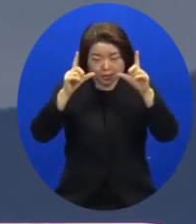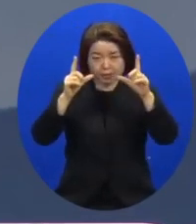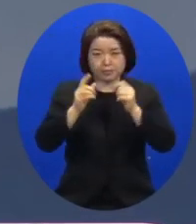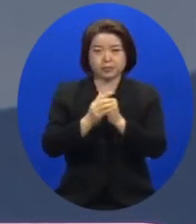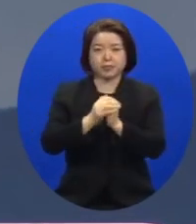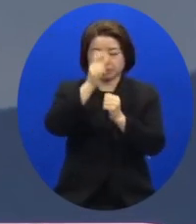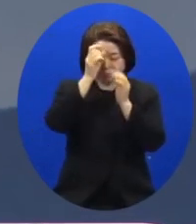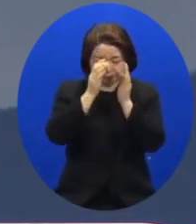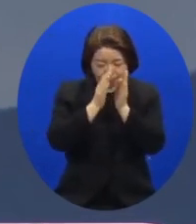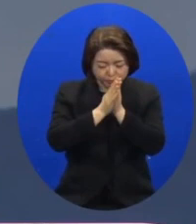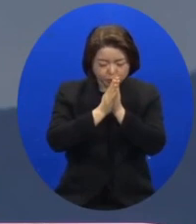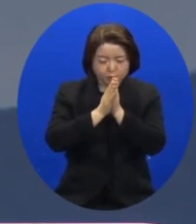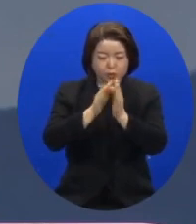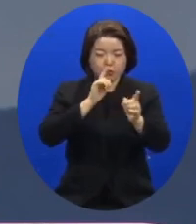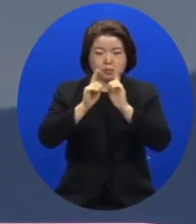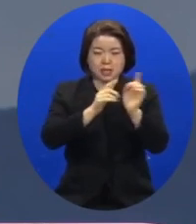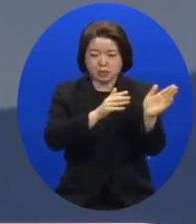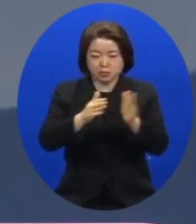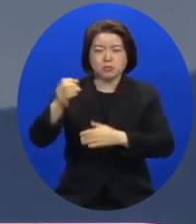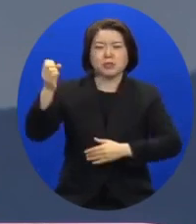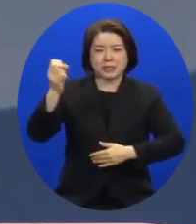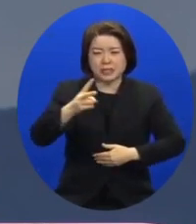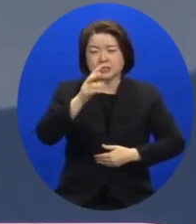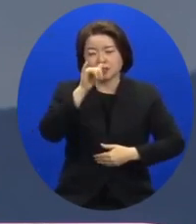말씀을 다시 준비를 했습니다